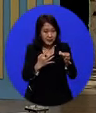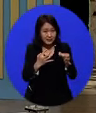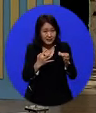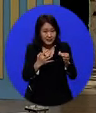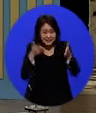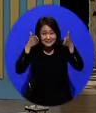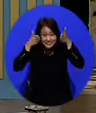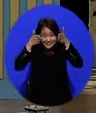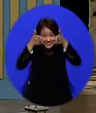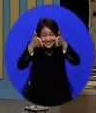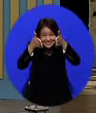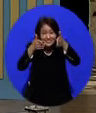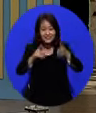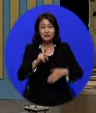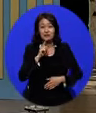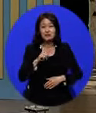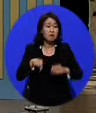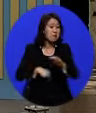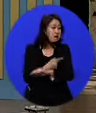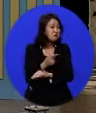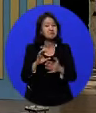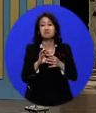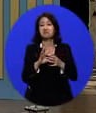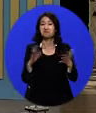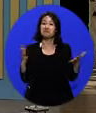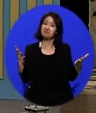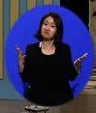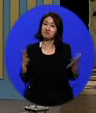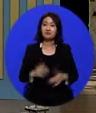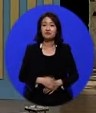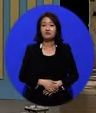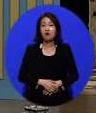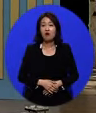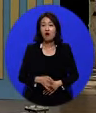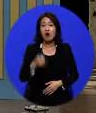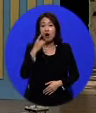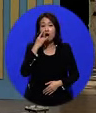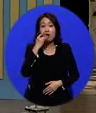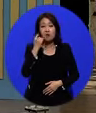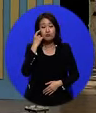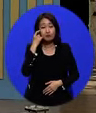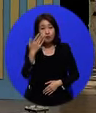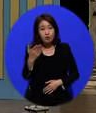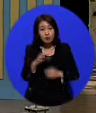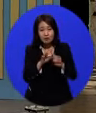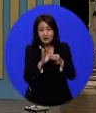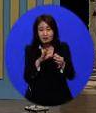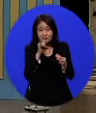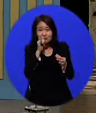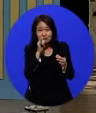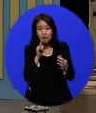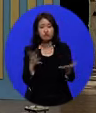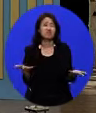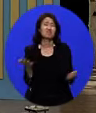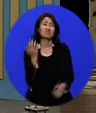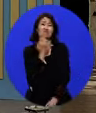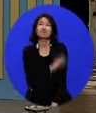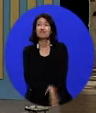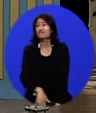것에만 집중해요. 나머진 관심이 없어요. 그럼 엄마가 질문을 던지게 관심이 갈까요? 안 가요. 아, 몰라요.